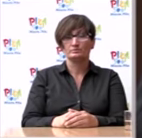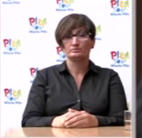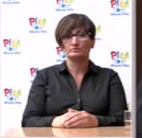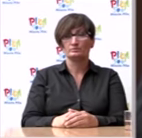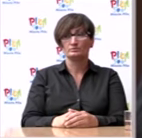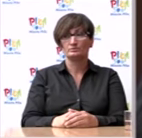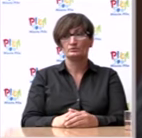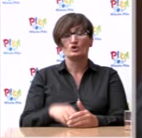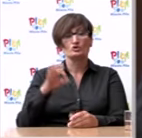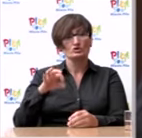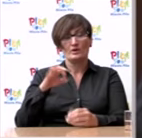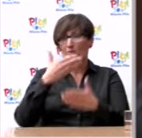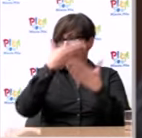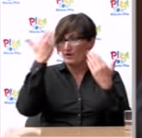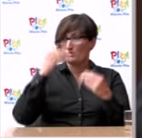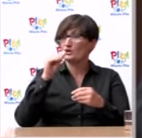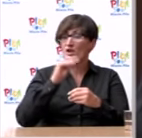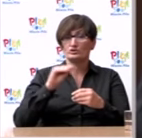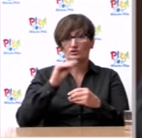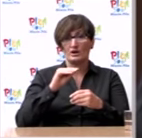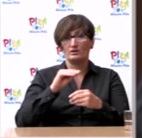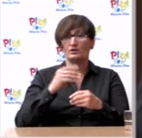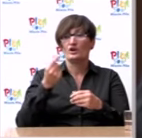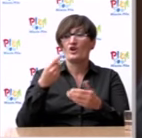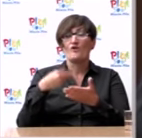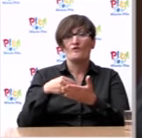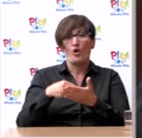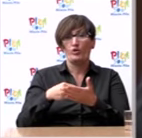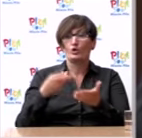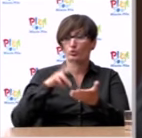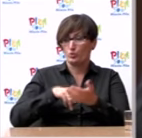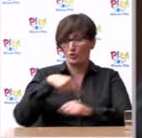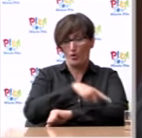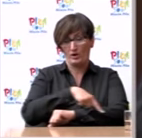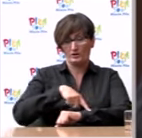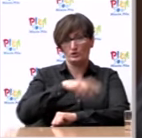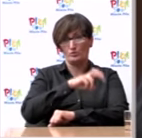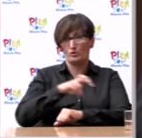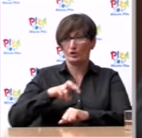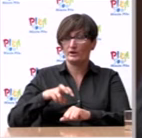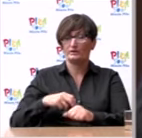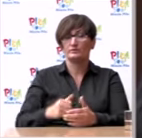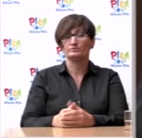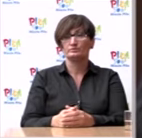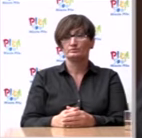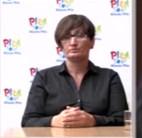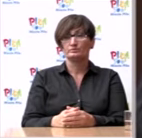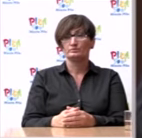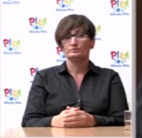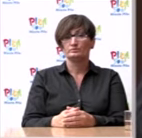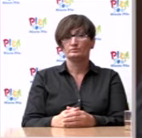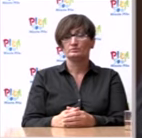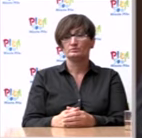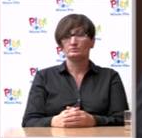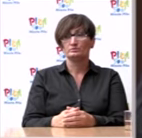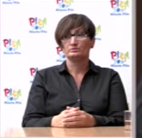nie znamy jeszcze kwoty, którą określi projekt i trudno też mówić w szczegółach o konstrukcji finansowej inwestycji, ale